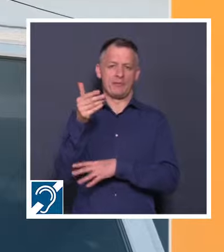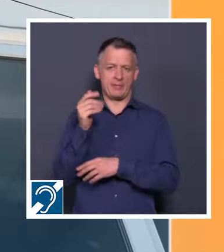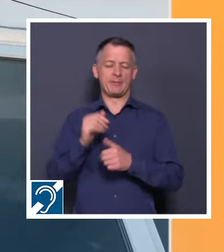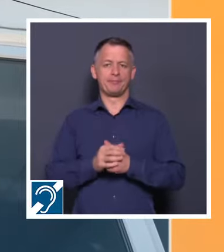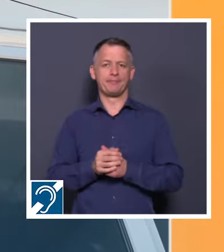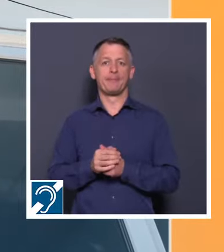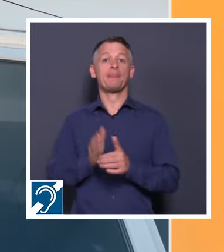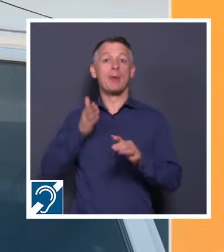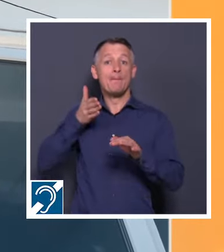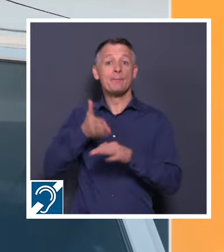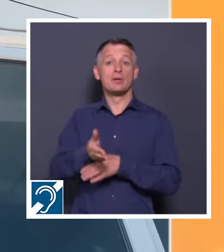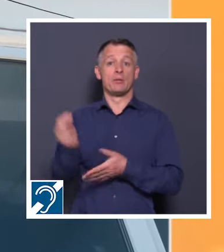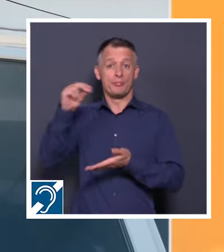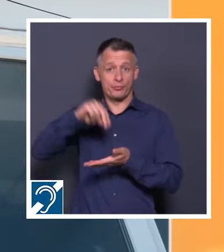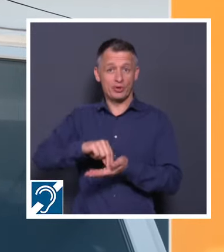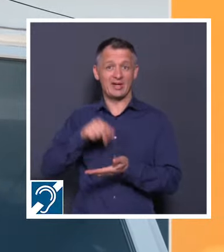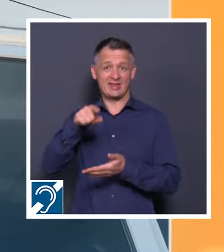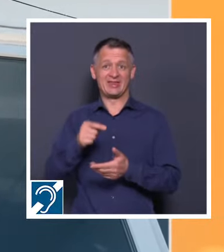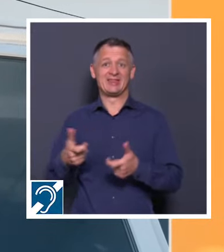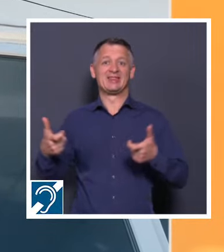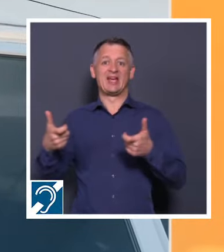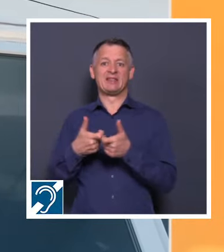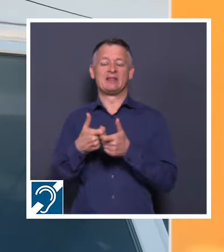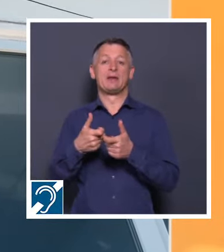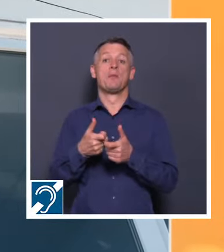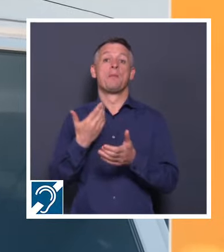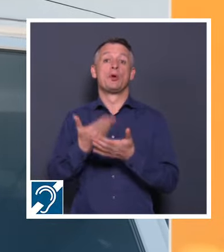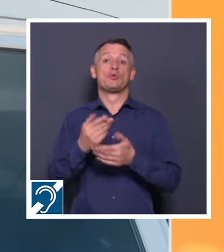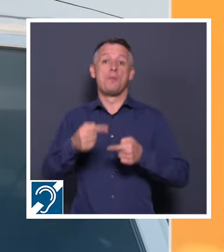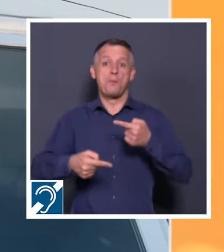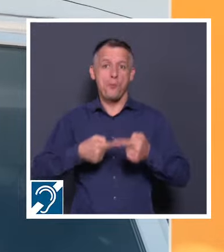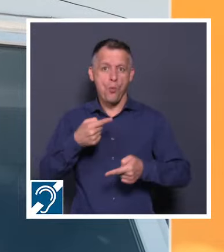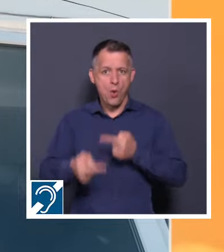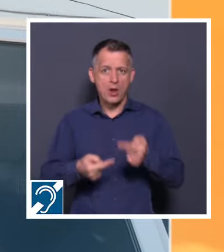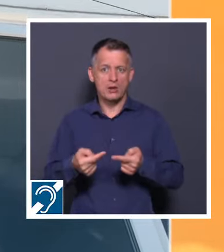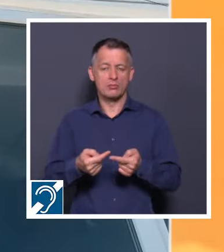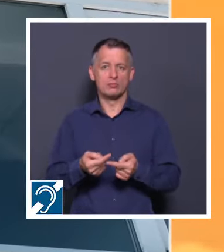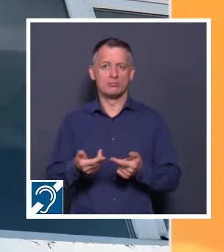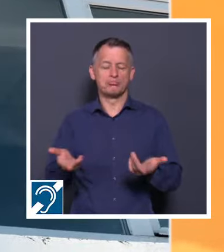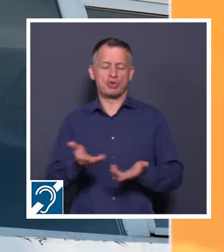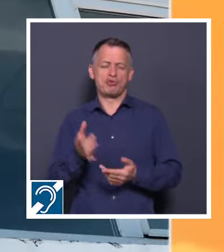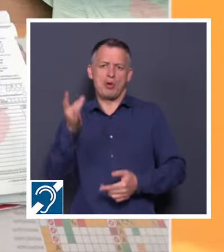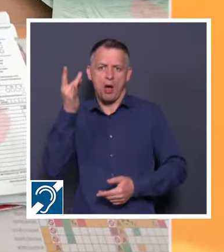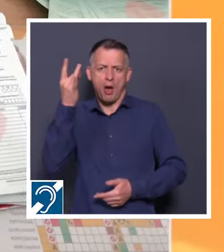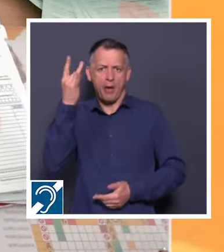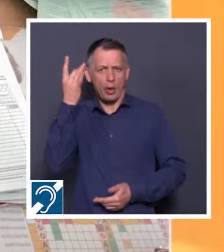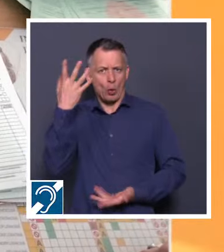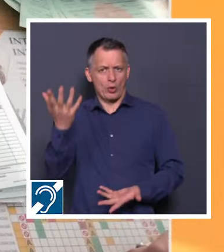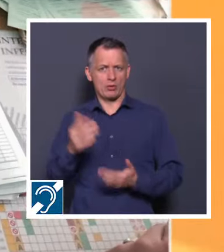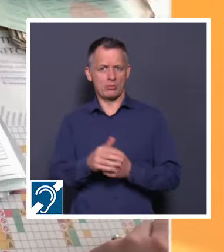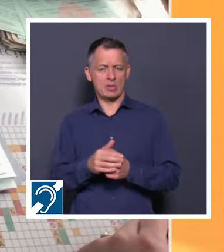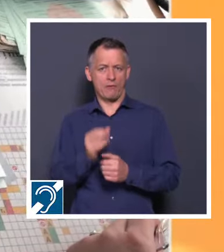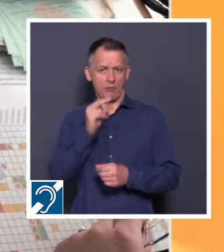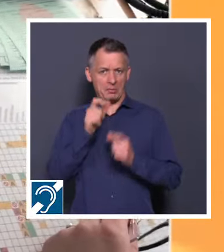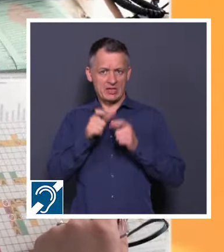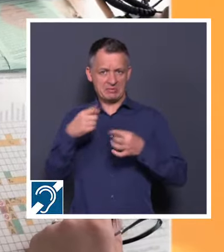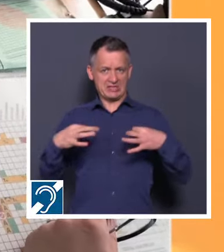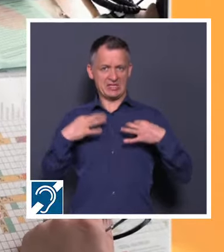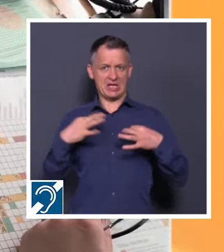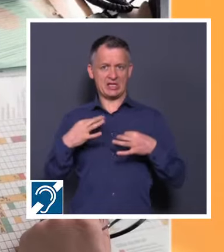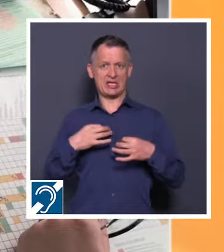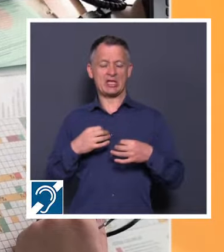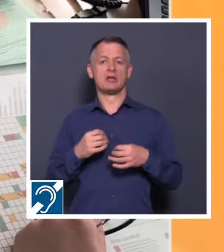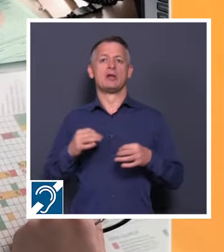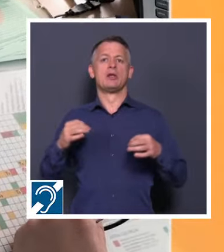prin introducerea taxei pe boală, ceea ce mi se pare absurd să vorbim despre sănătate la